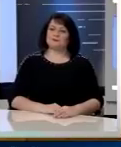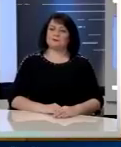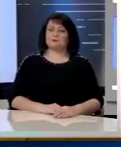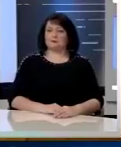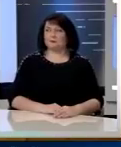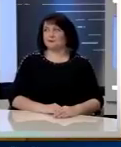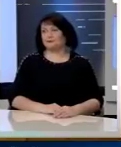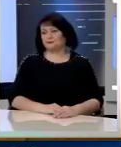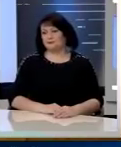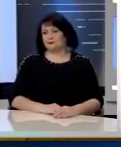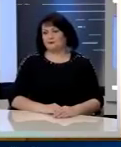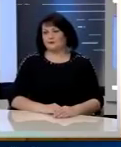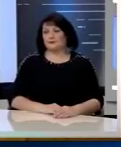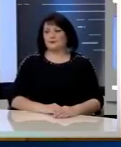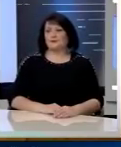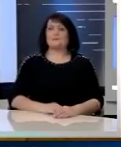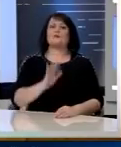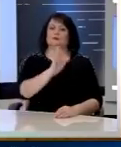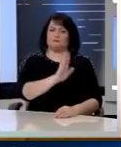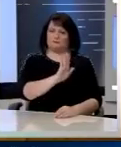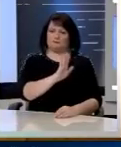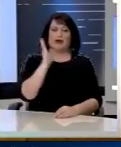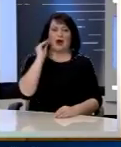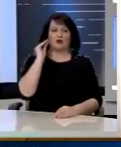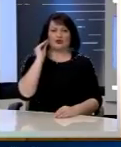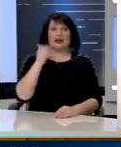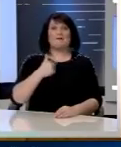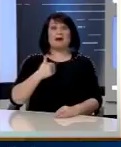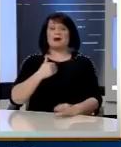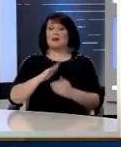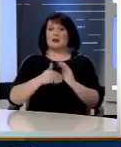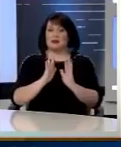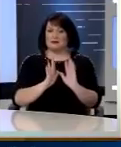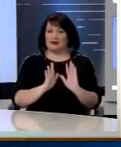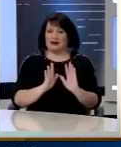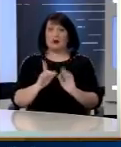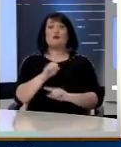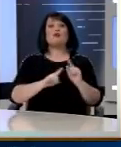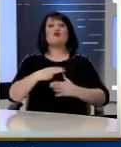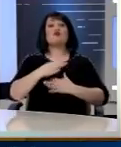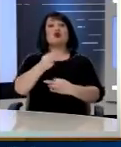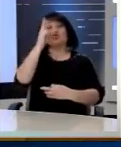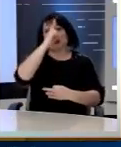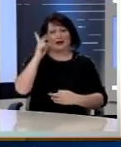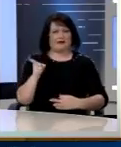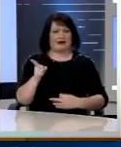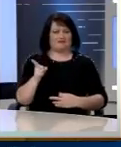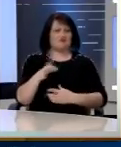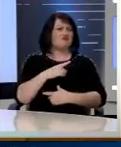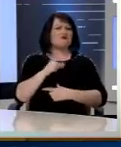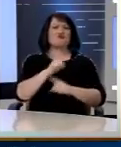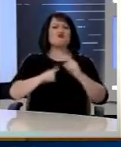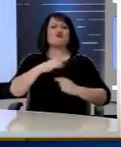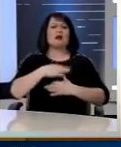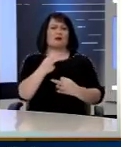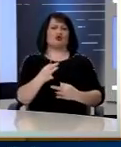αφορά, ακούστε κάτι, εμένα δεν με ενδιαφέρει ποιος εκπροσωπεί τη Σαουδική Αραβία ή άλλες